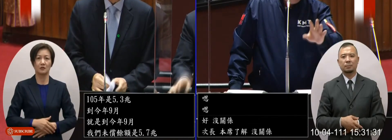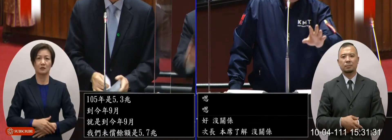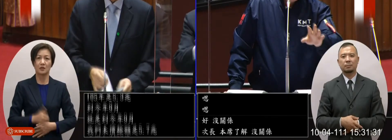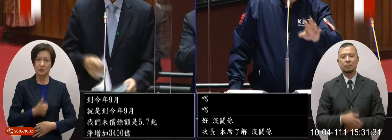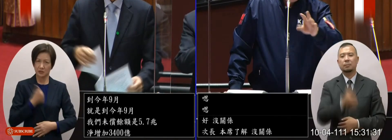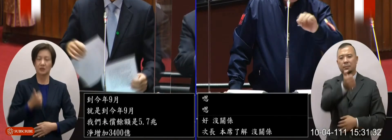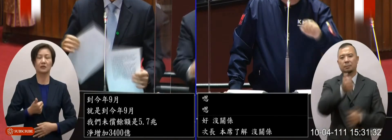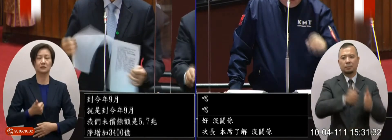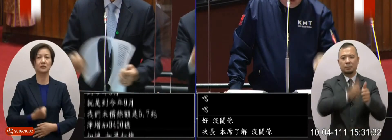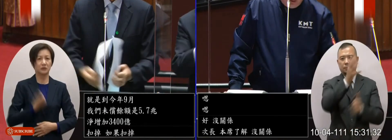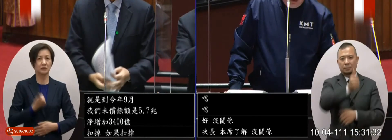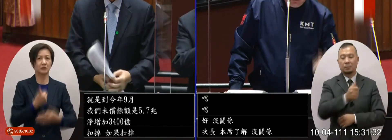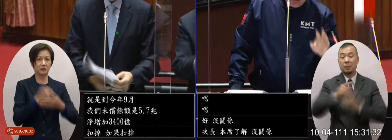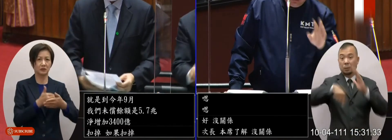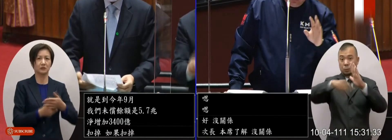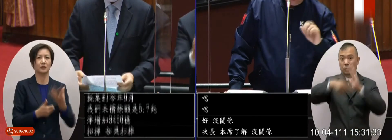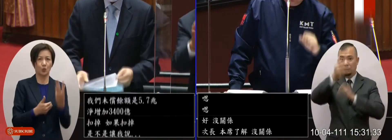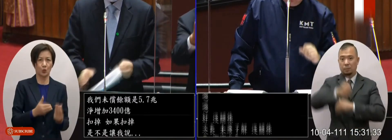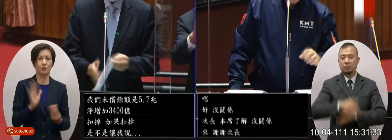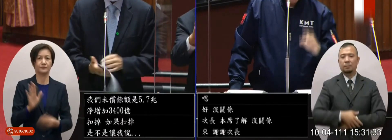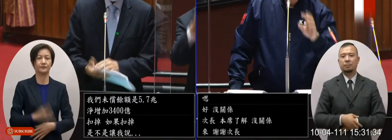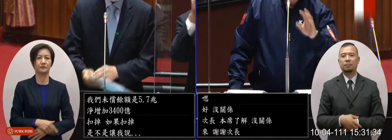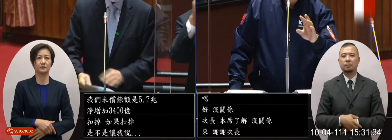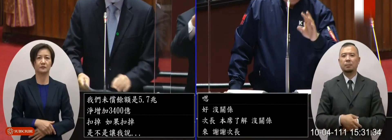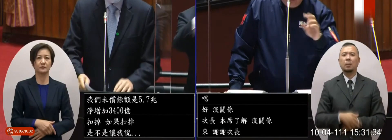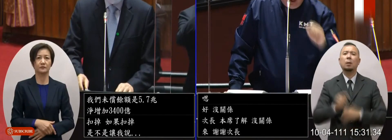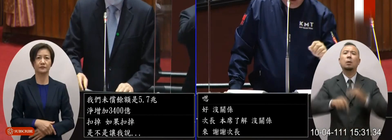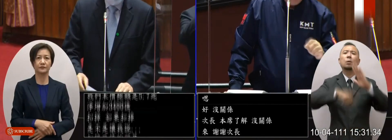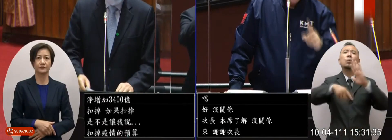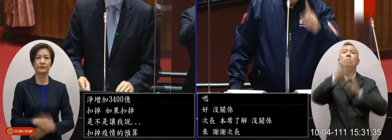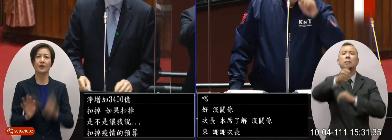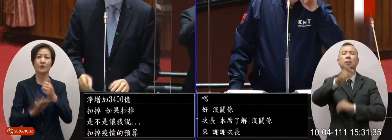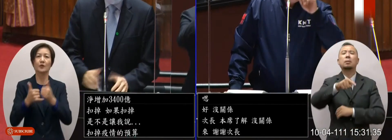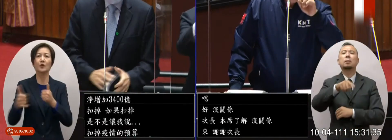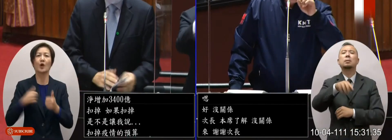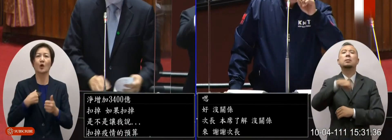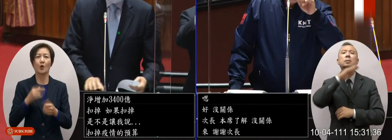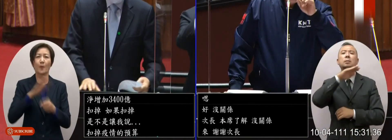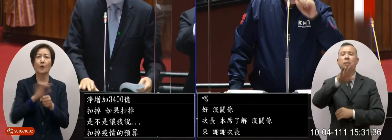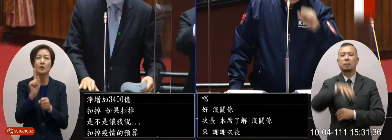少的。 院长， 这个委员， 院长， 我